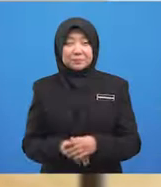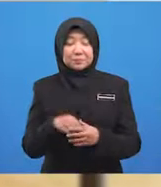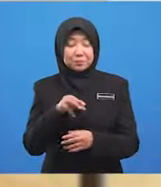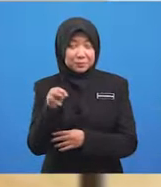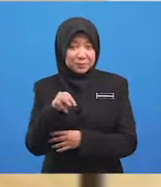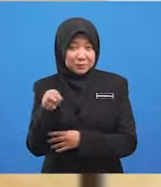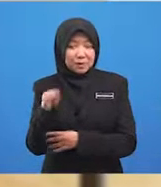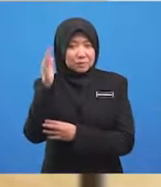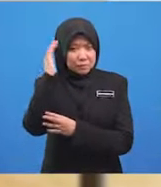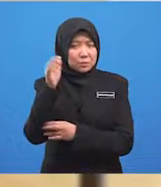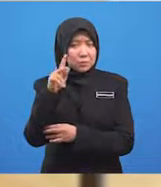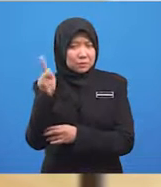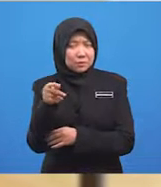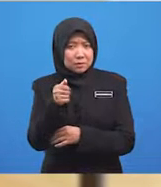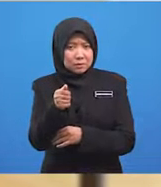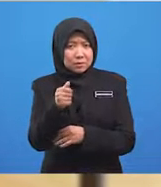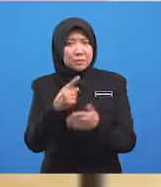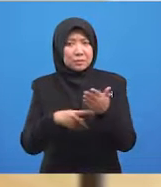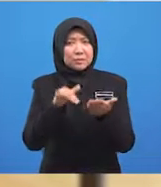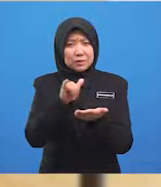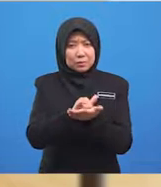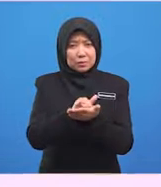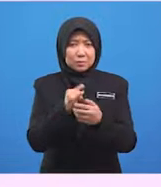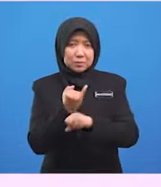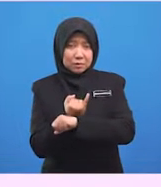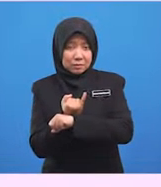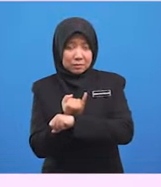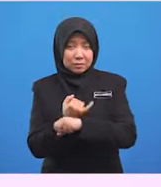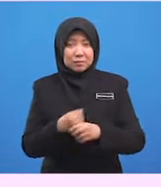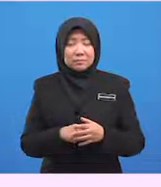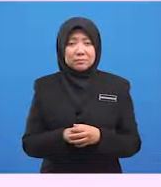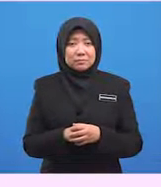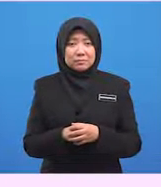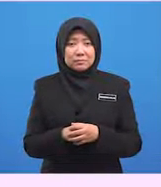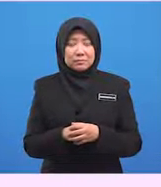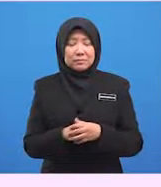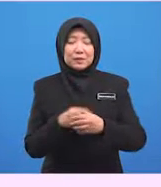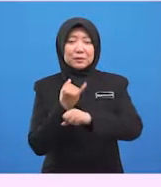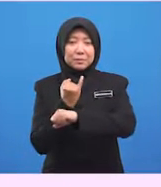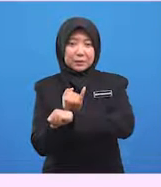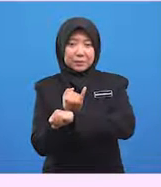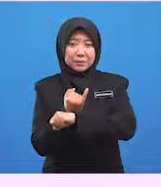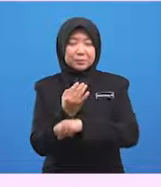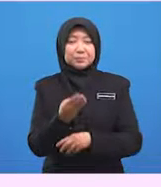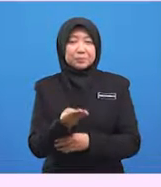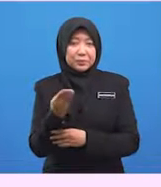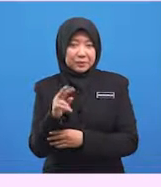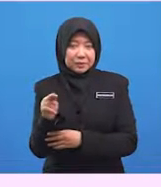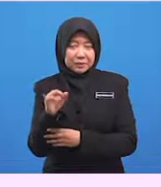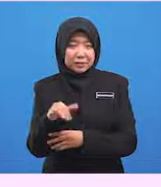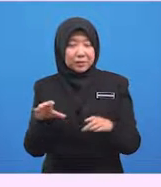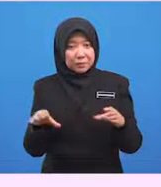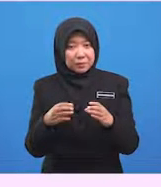murid-murid Tahukah Anda apa itu tembikar demi karr adalah barangan yang